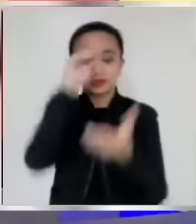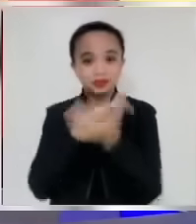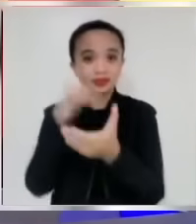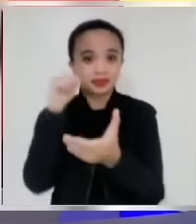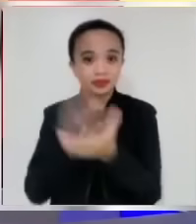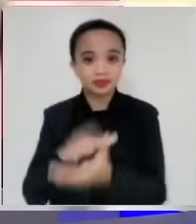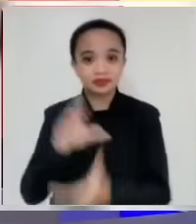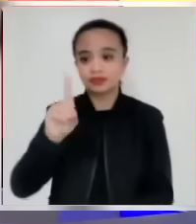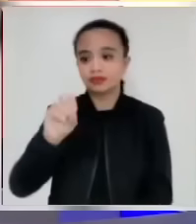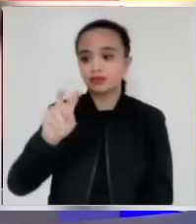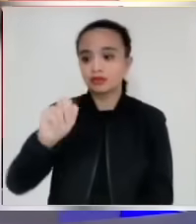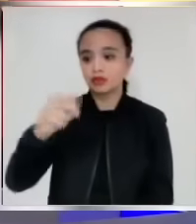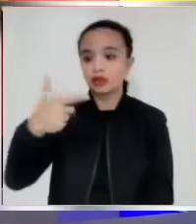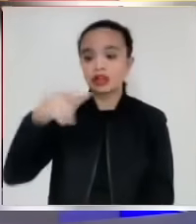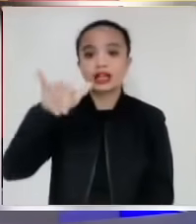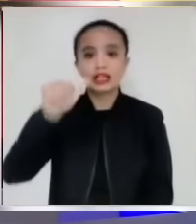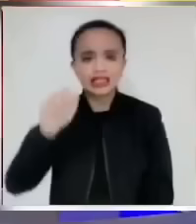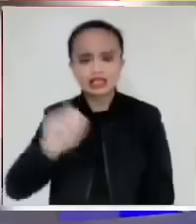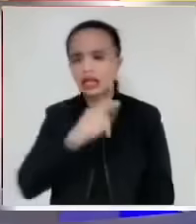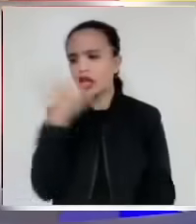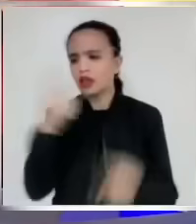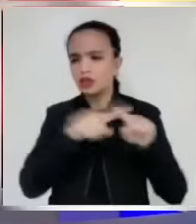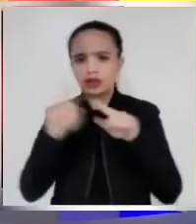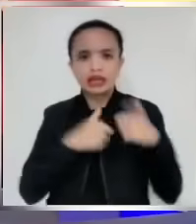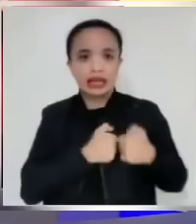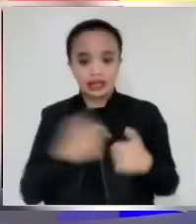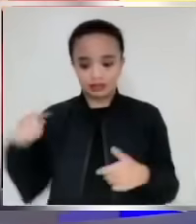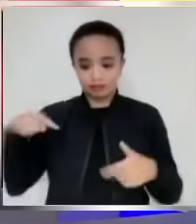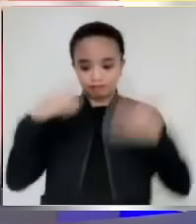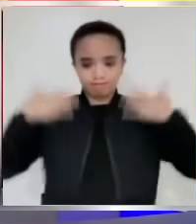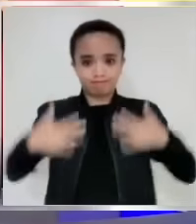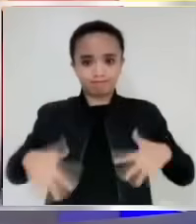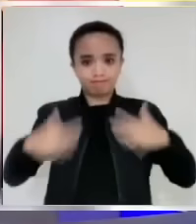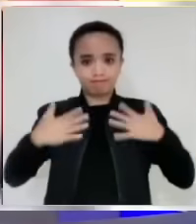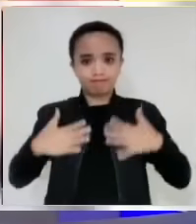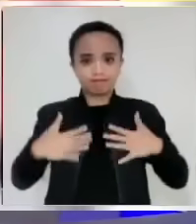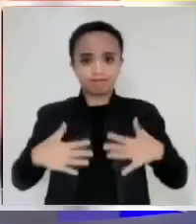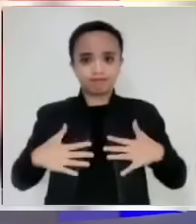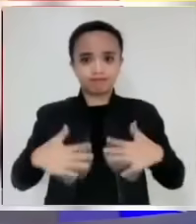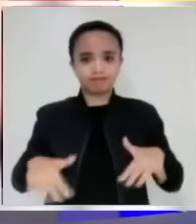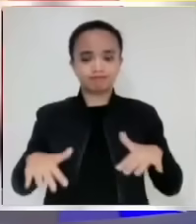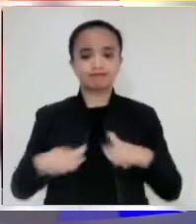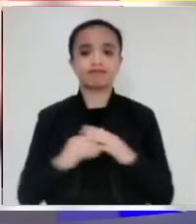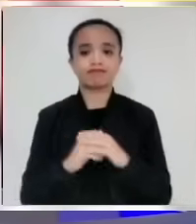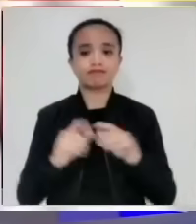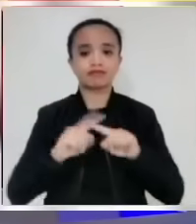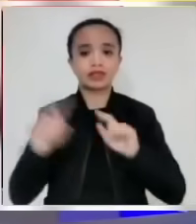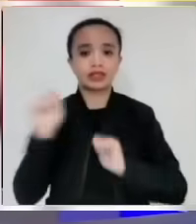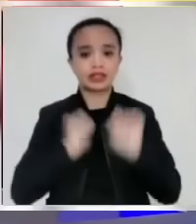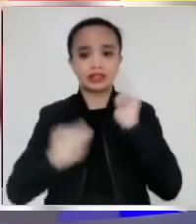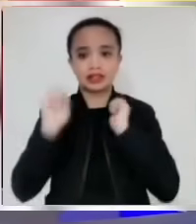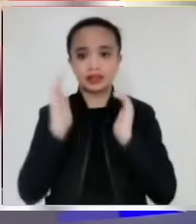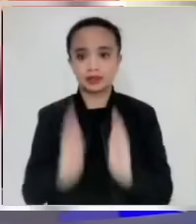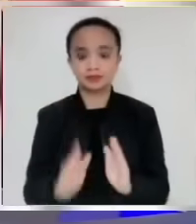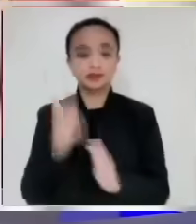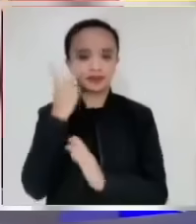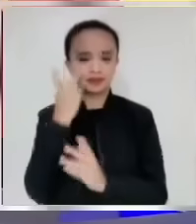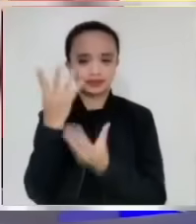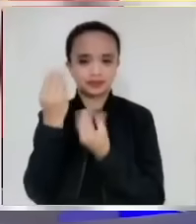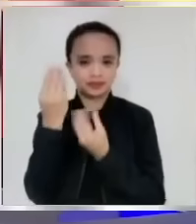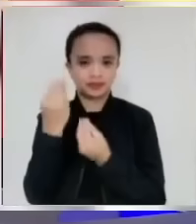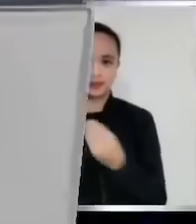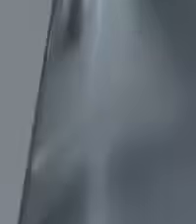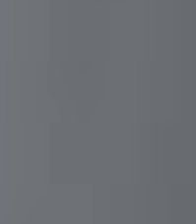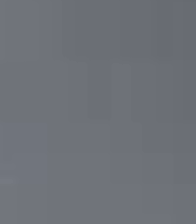power couples, hanggang mga outfit na dinogshow pero game na sinakyan ng ilang celebrity. Makichika tayo kay Aubrey Carampel.